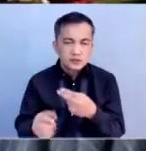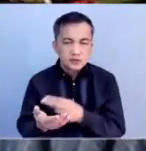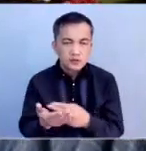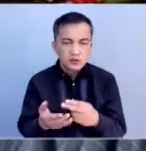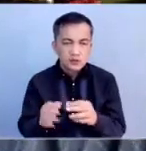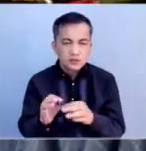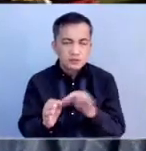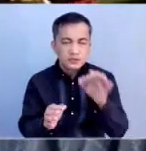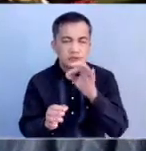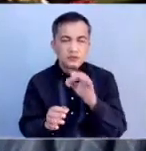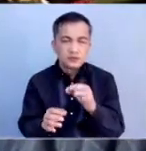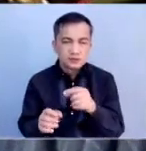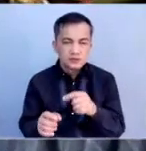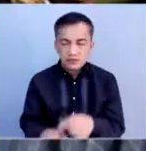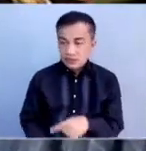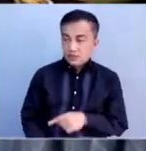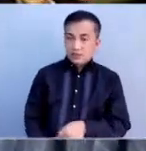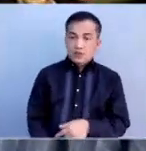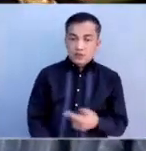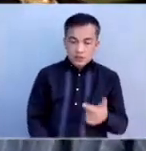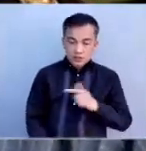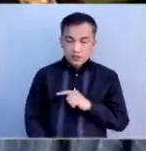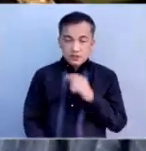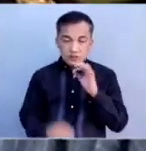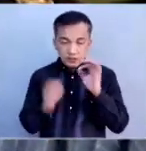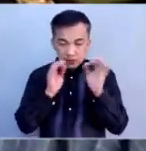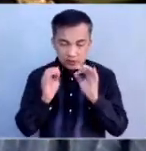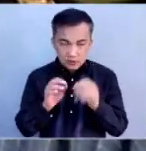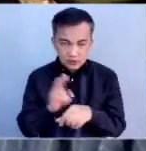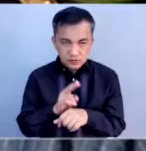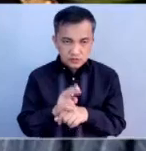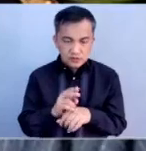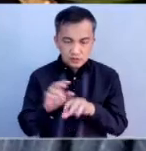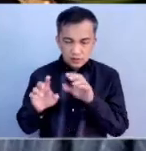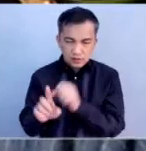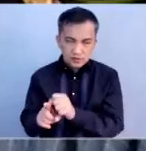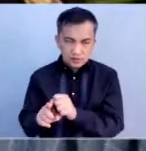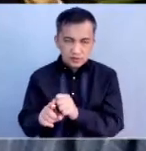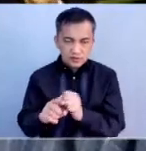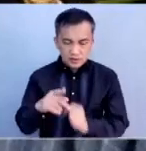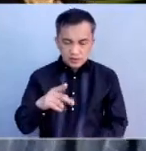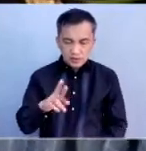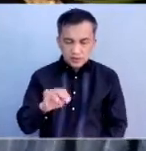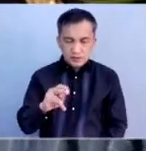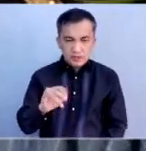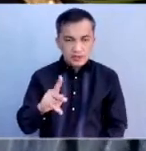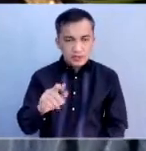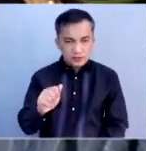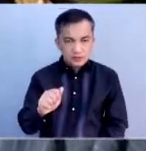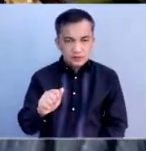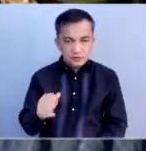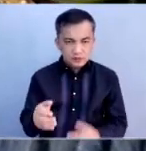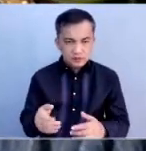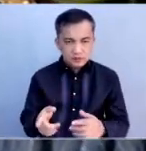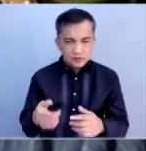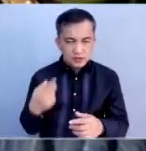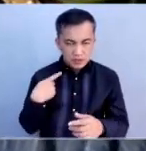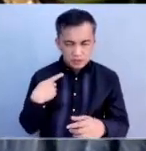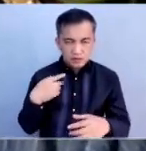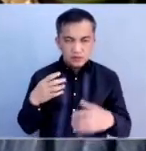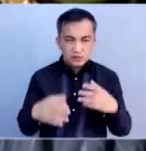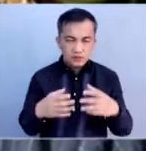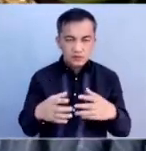siya. So ayun nga, yung pagkakahuli sa kanya nung una, parapernalya lang yung nakuha nga sa kanya. Although nag-prosper naman sa court. Ito